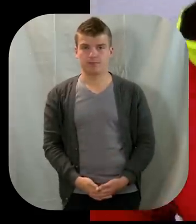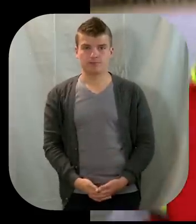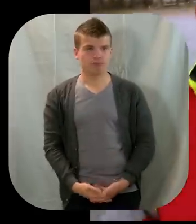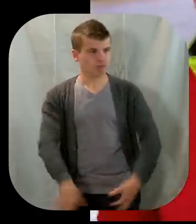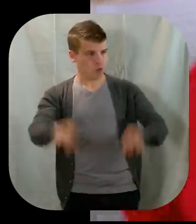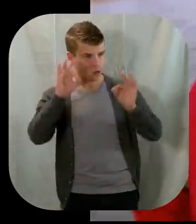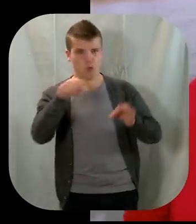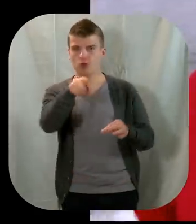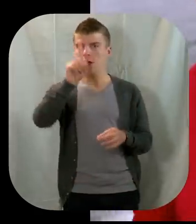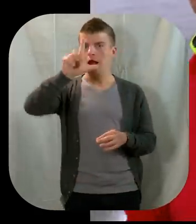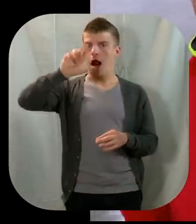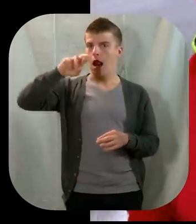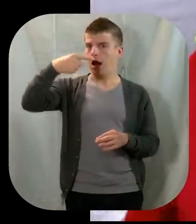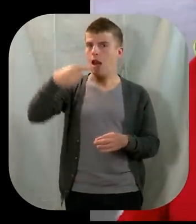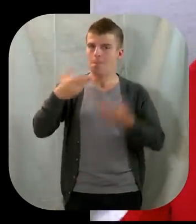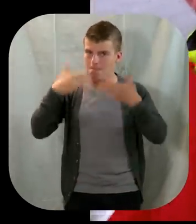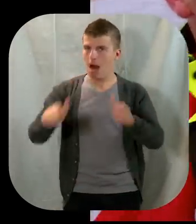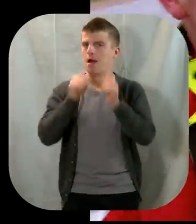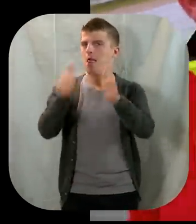dass auch die bereit sind zu helfen.